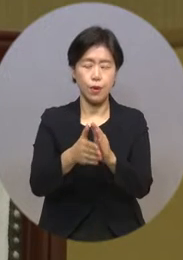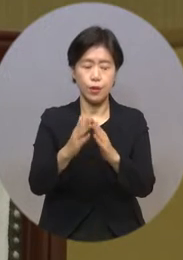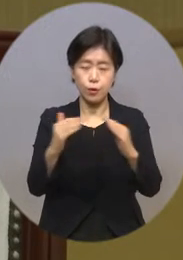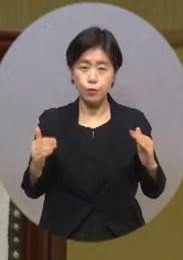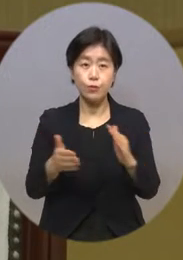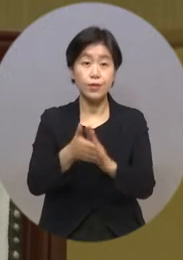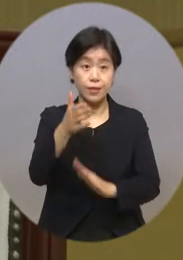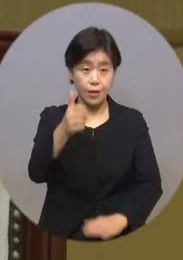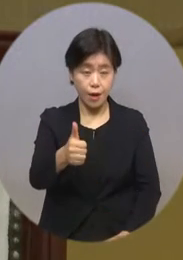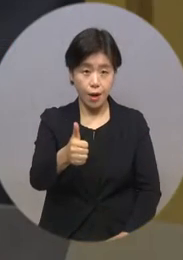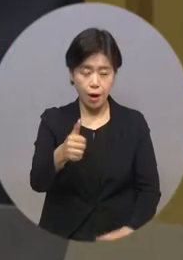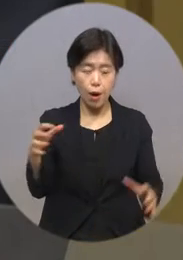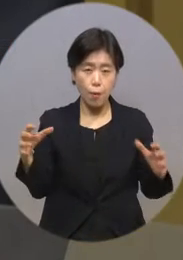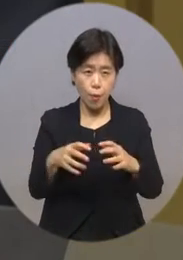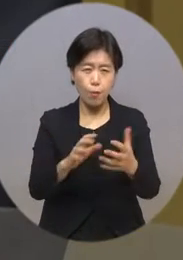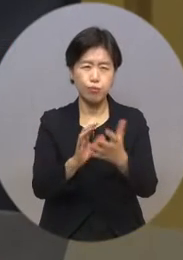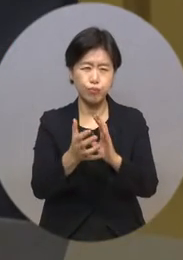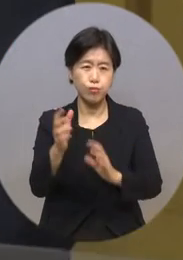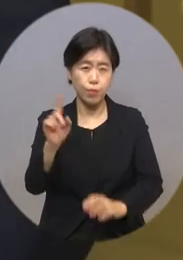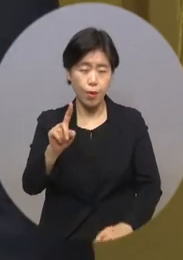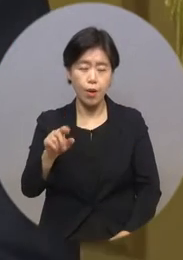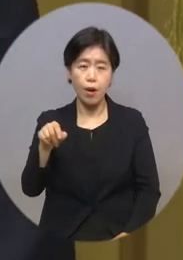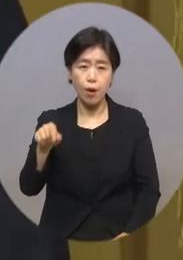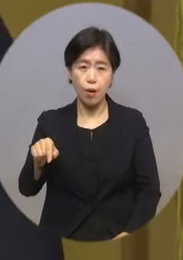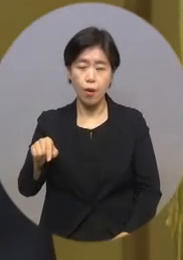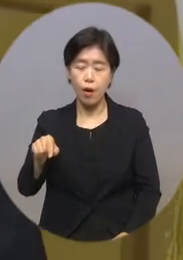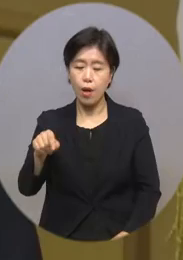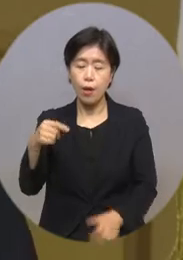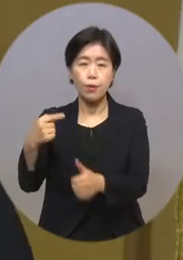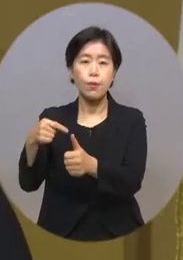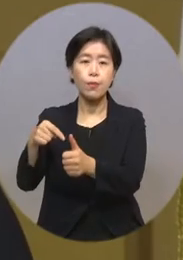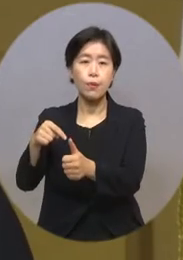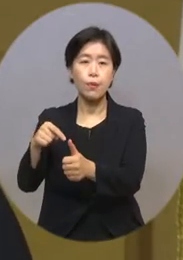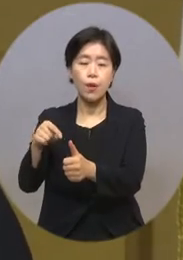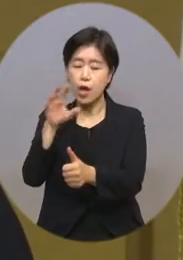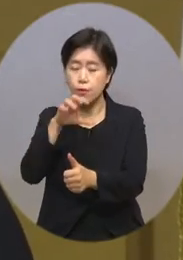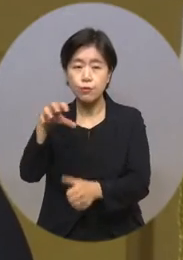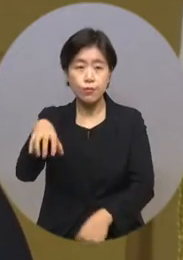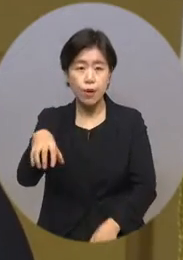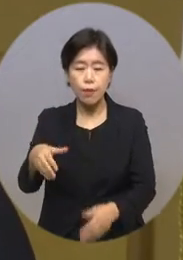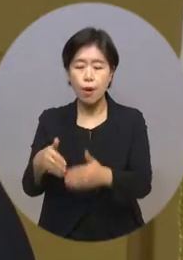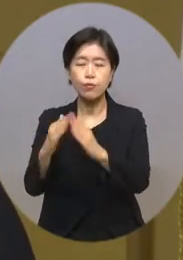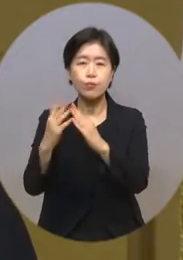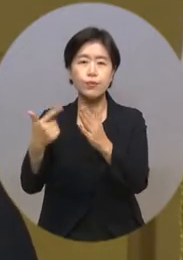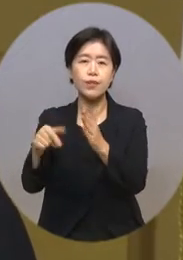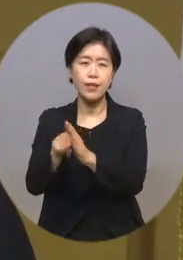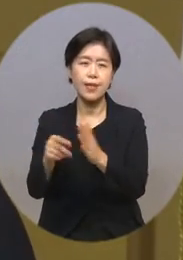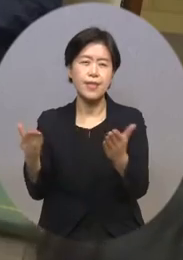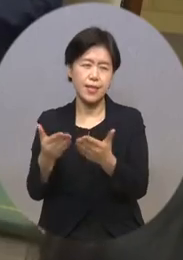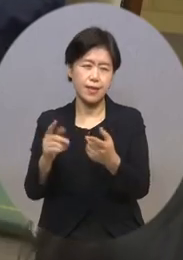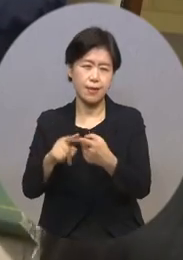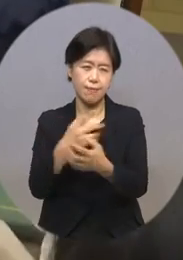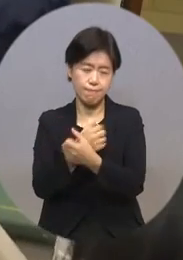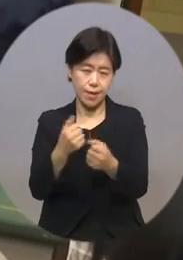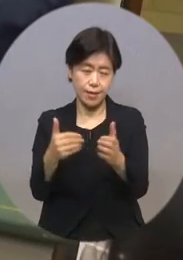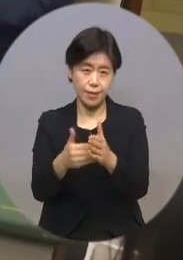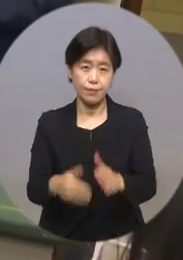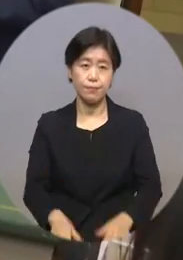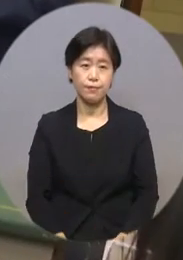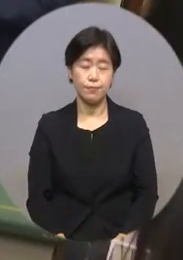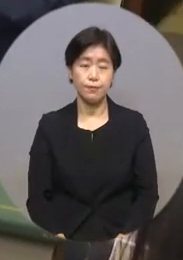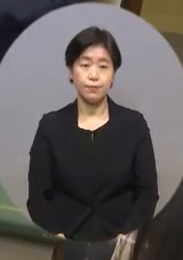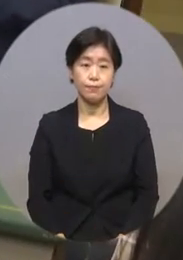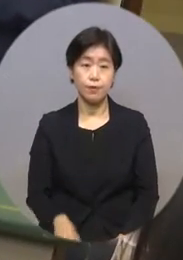장애인 고용 교육 연수원 건립 사업의 원활한 추진을 위한 업무협약을 체결했습니다 이날